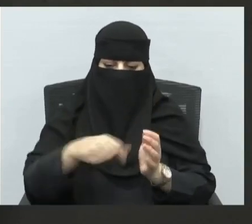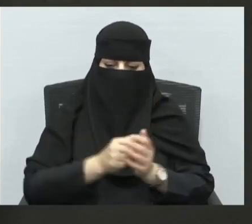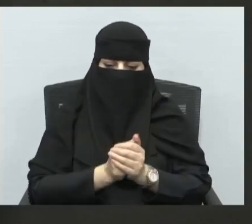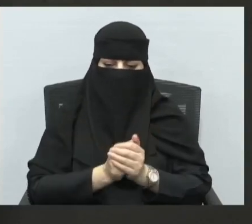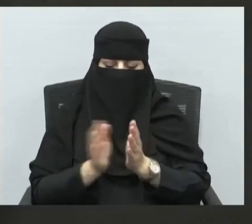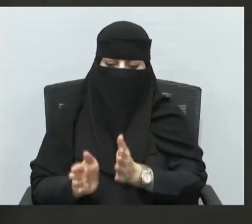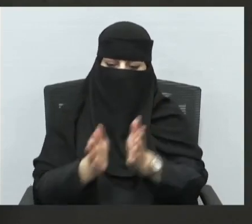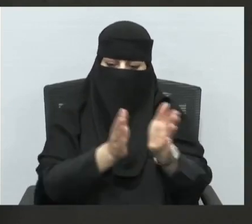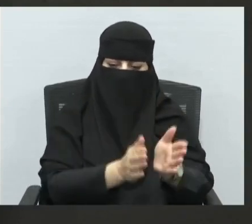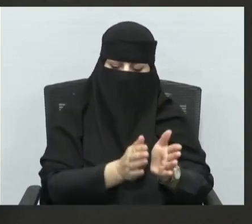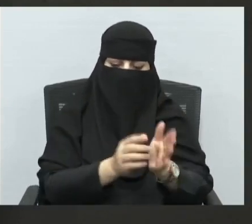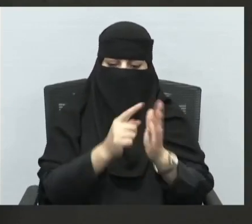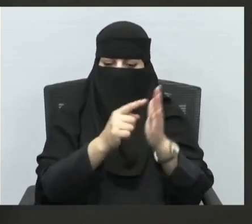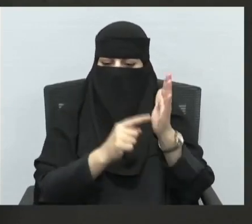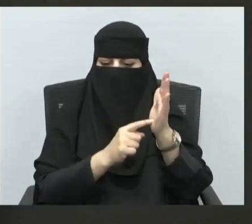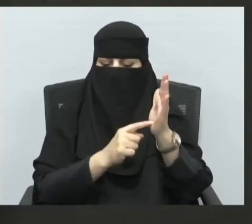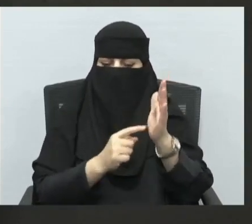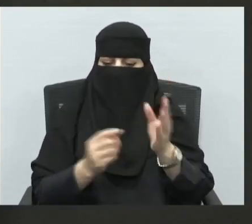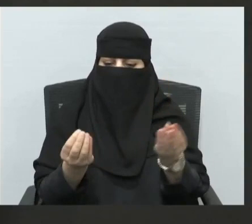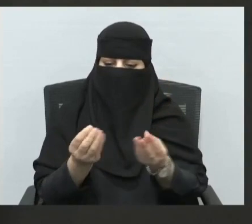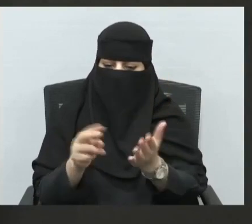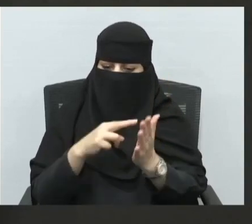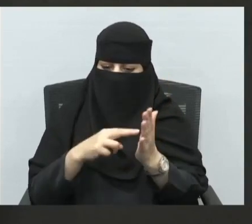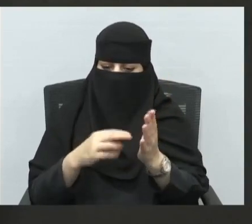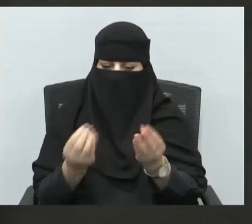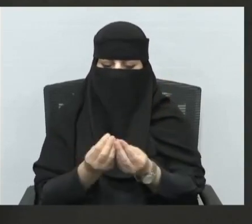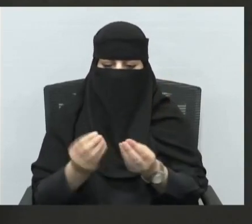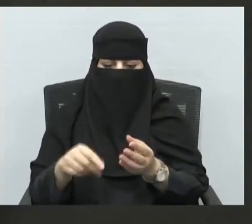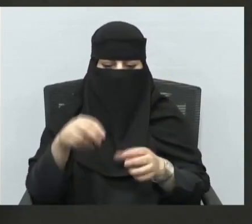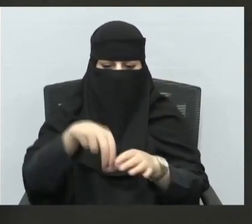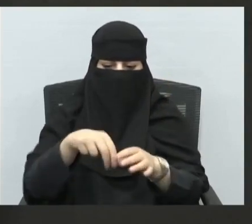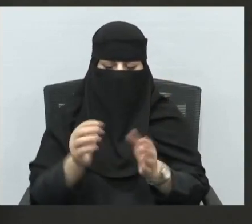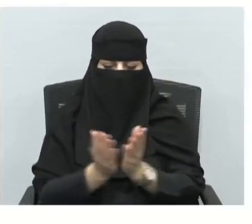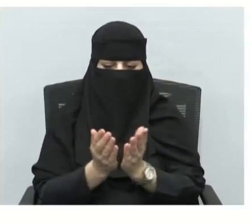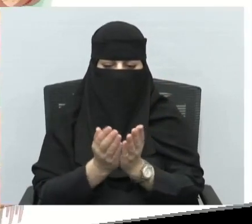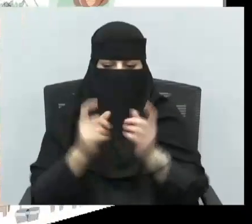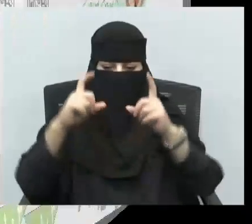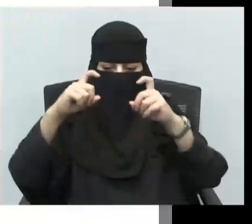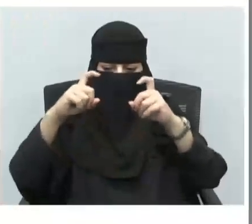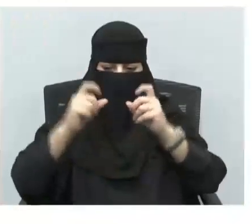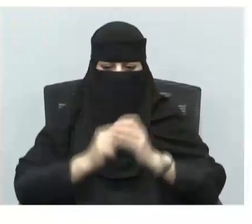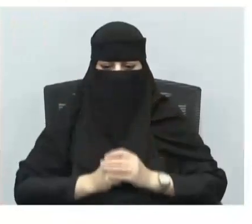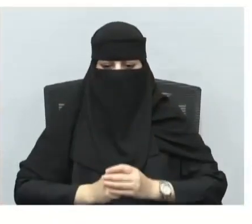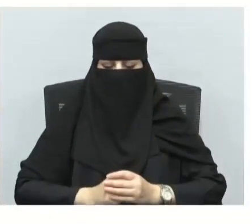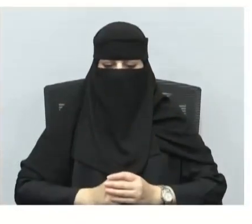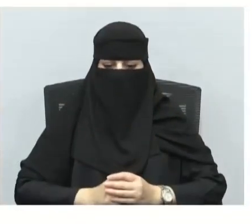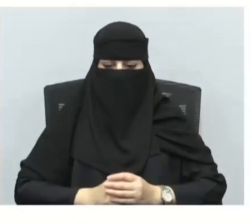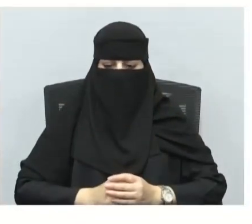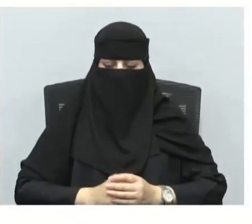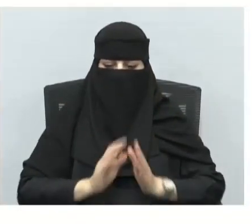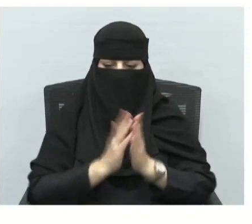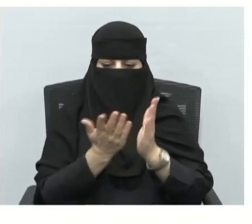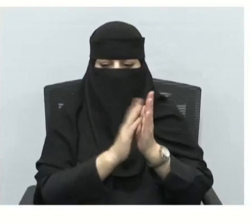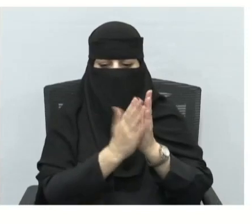ننتقل الى هذا النص ونقراه وهو ما حدث في هذه الصور سنفتح